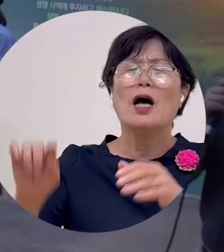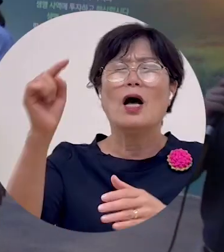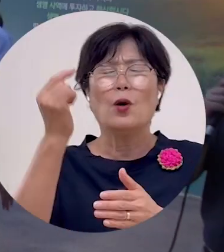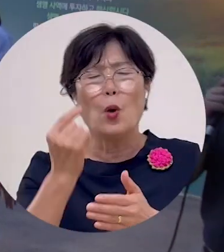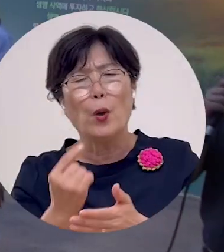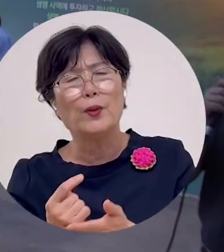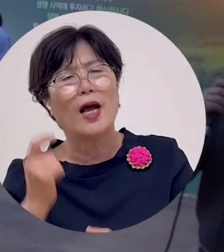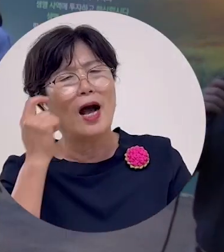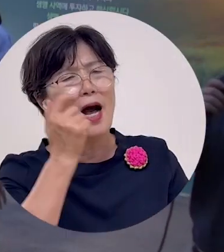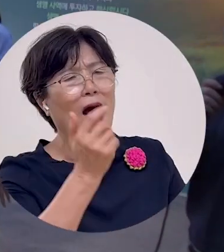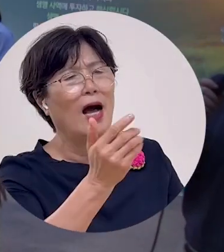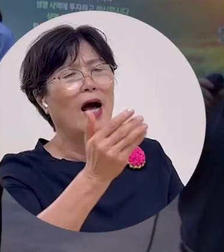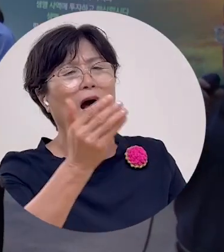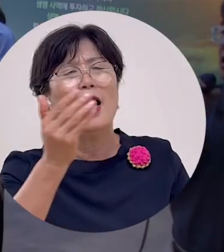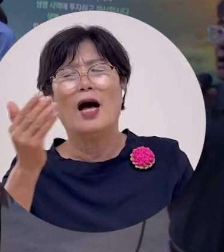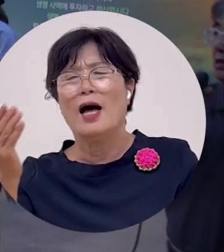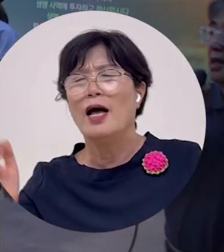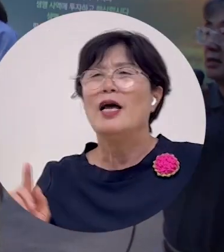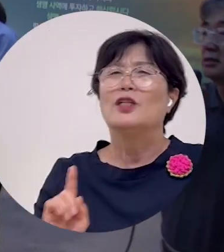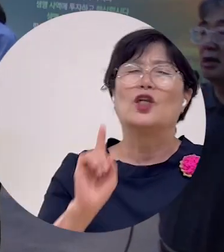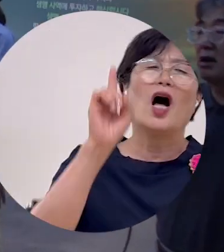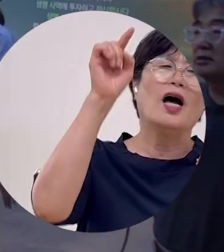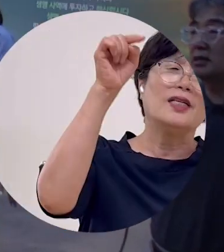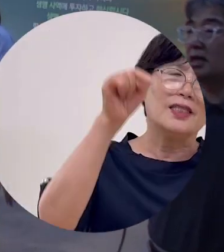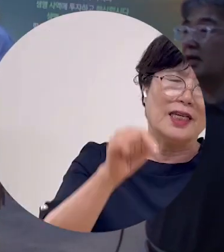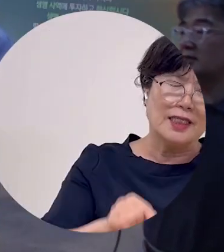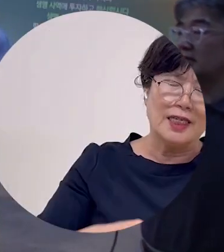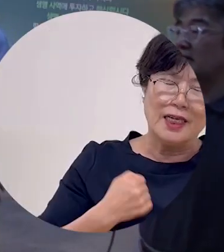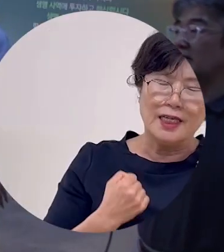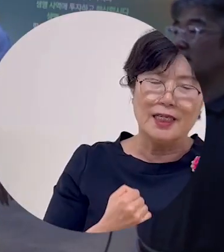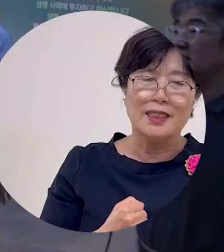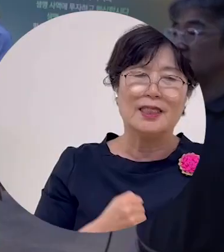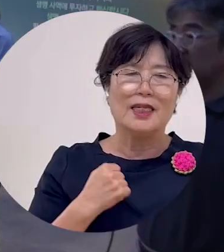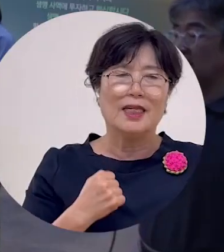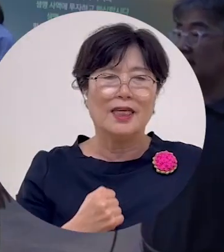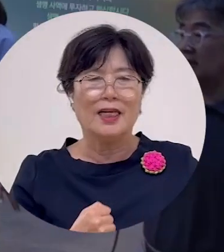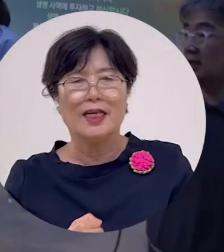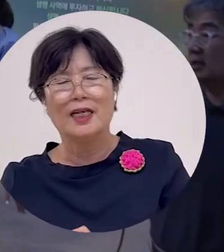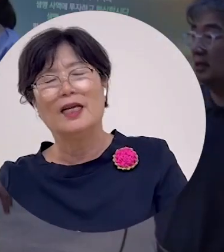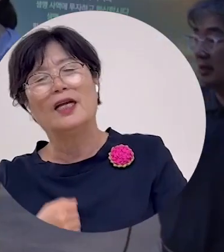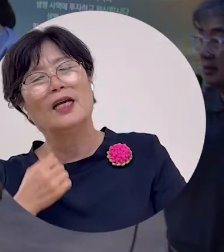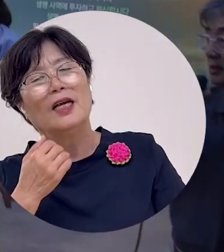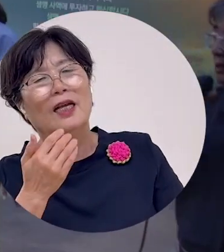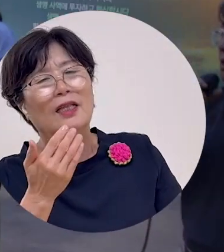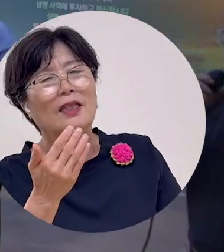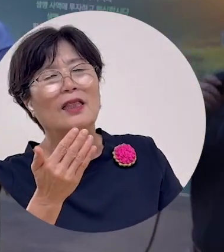어디서 오나. 천지 지으신